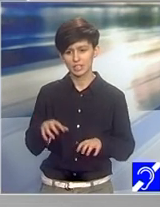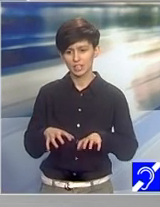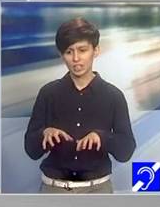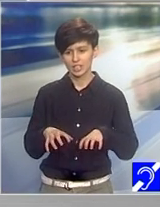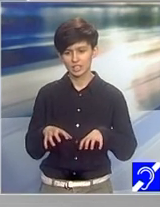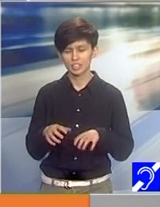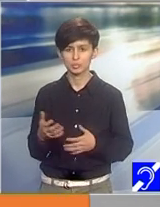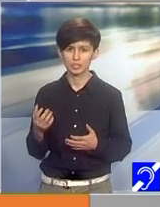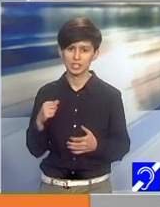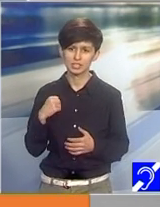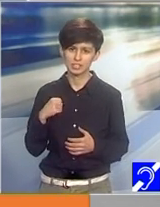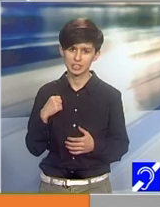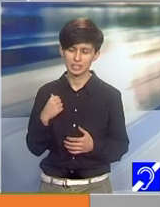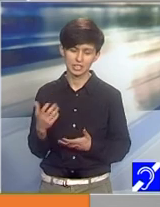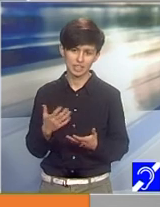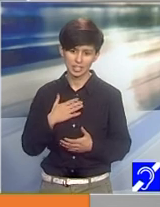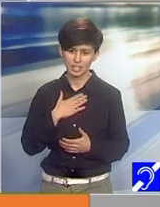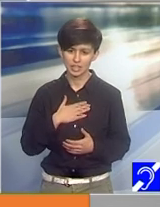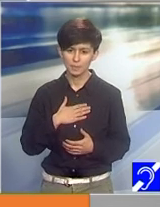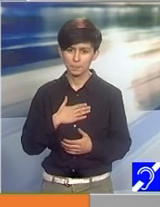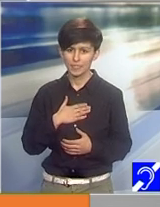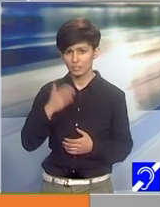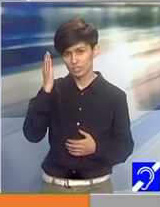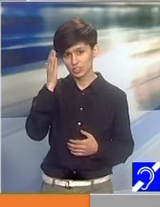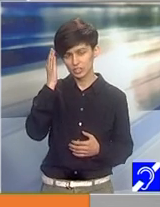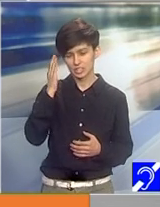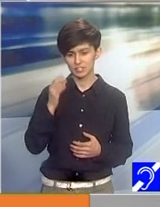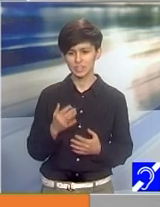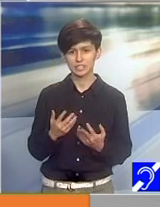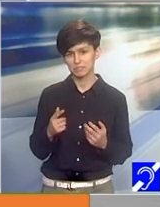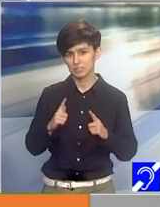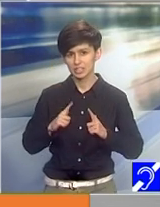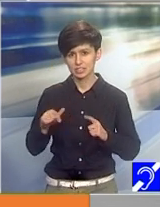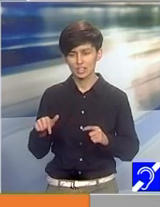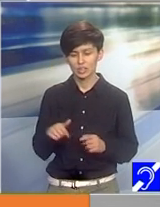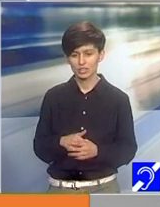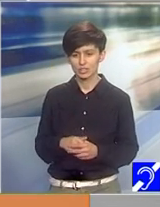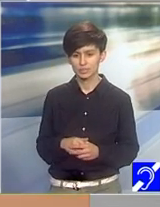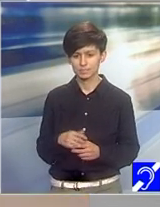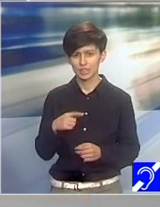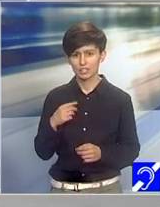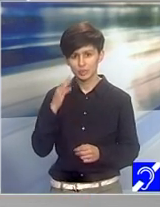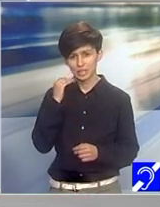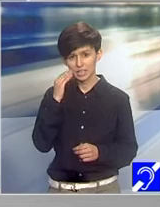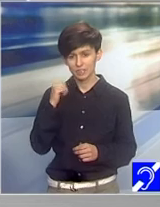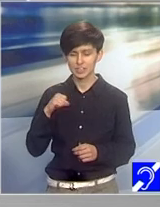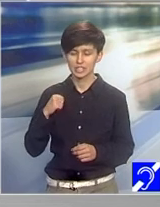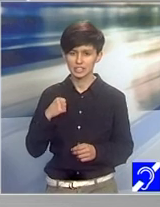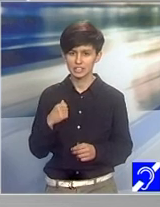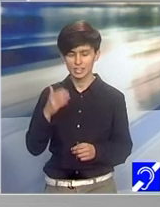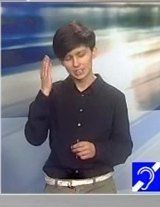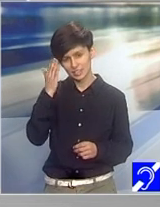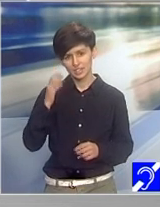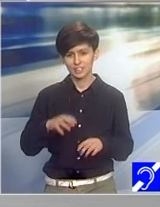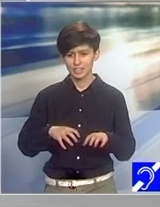sunt elevi tineri care chiar învață. Să știți că ar prinde bine multor dintre fetele tinere de astăzi să învețe să țeasă. Da,